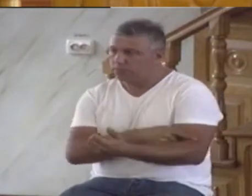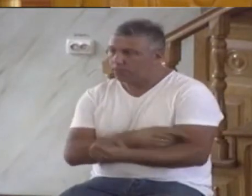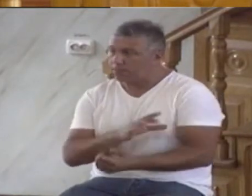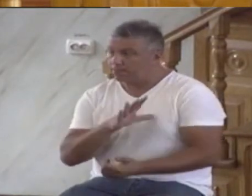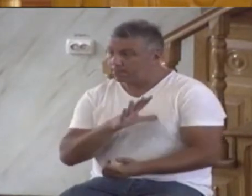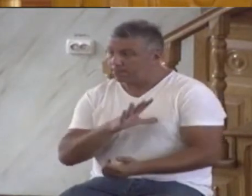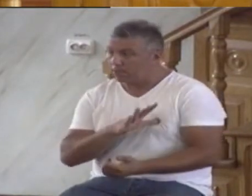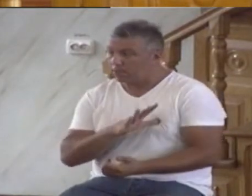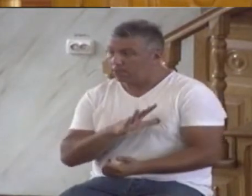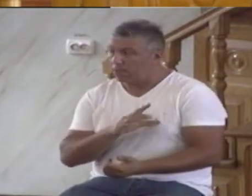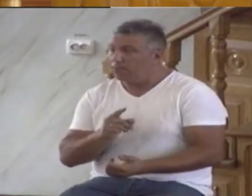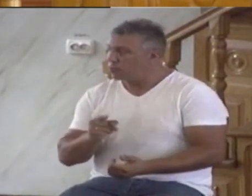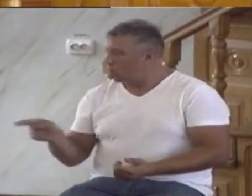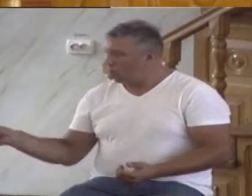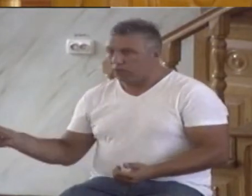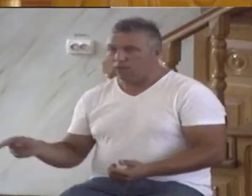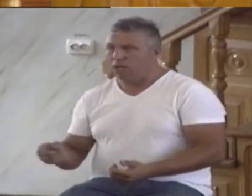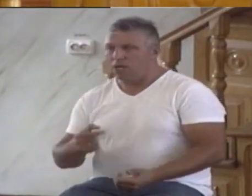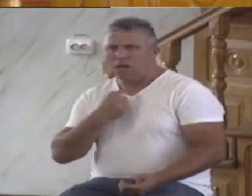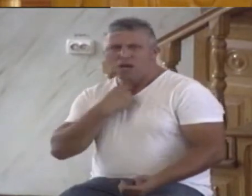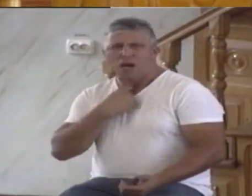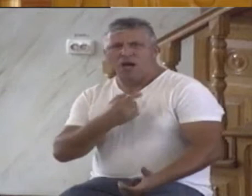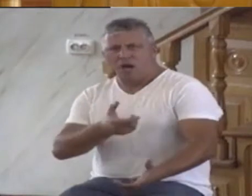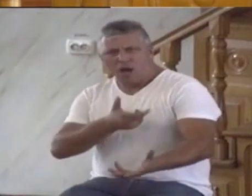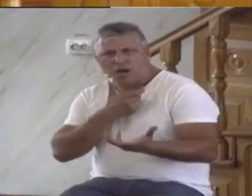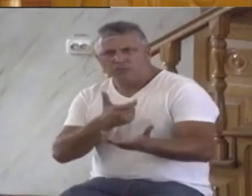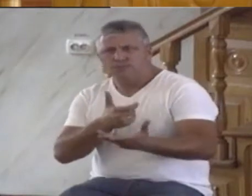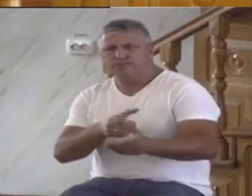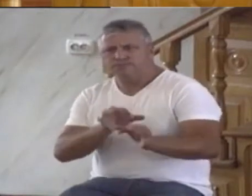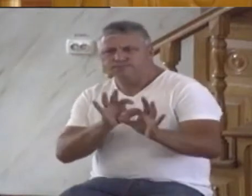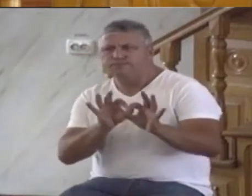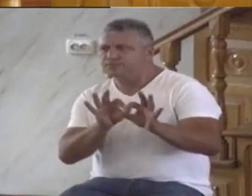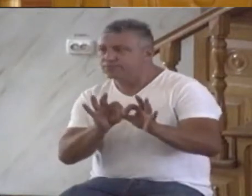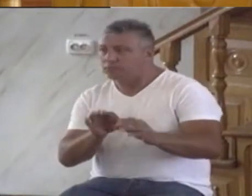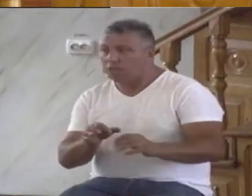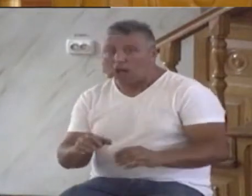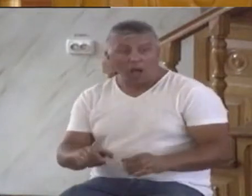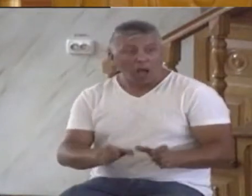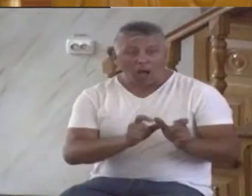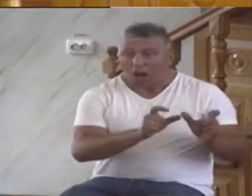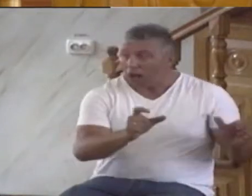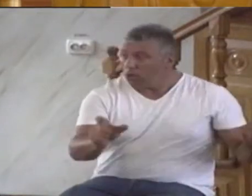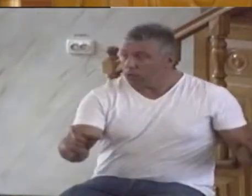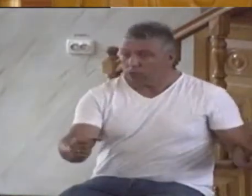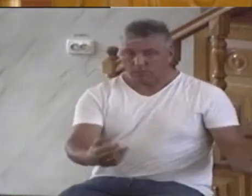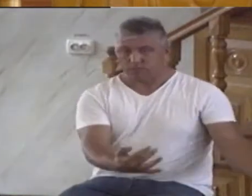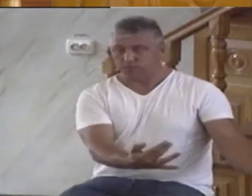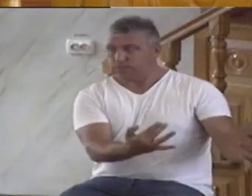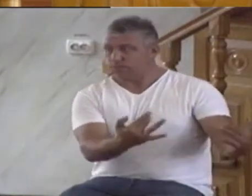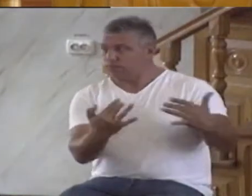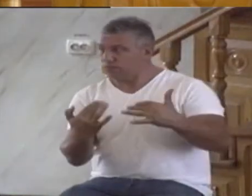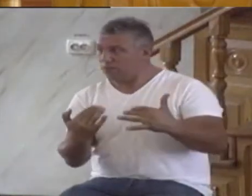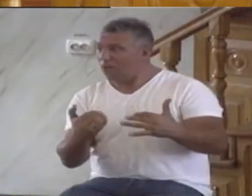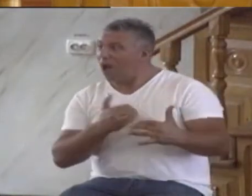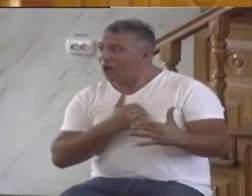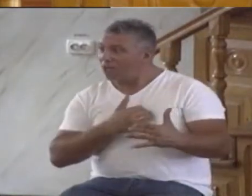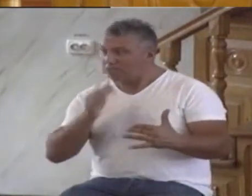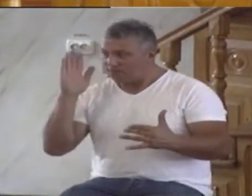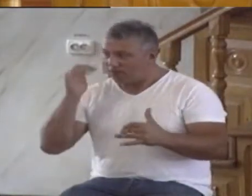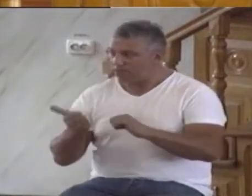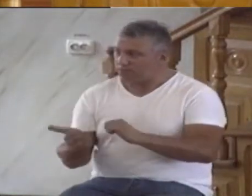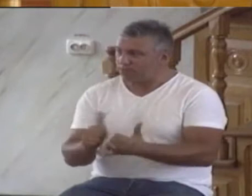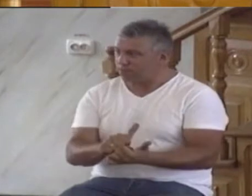Почему от слов его люди шли, имели горячее желание принять от него